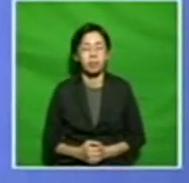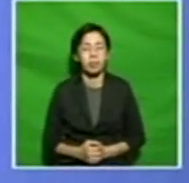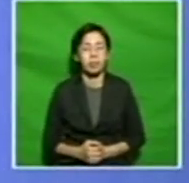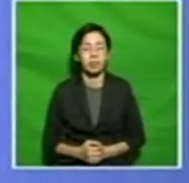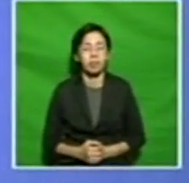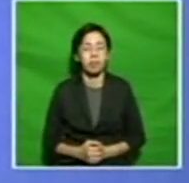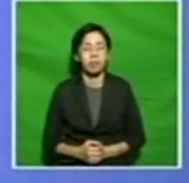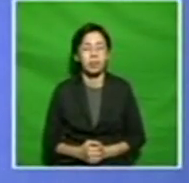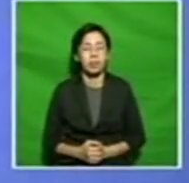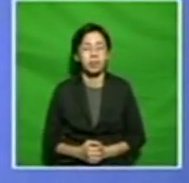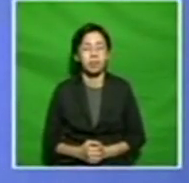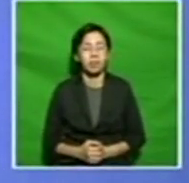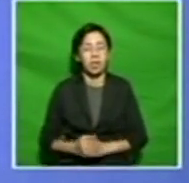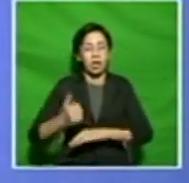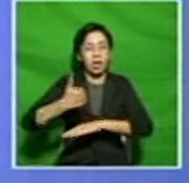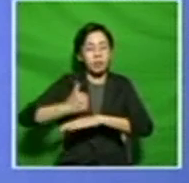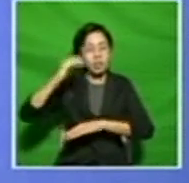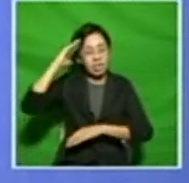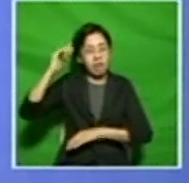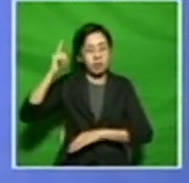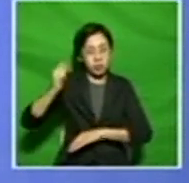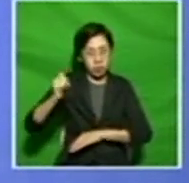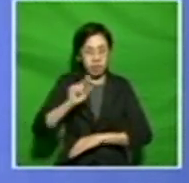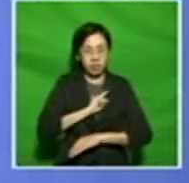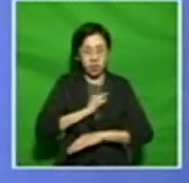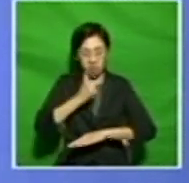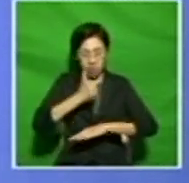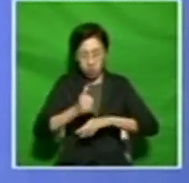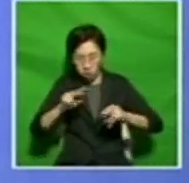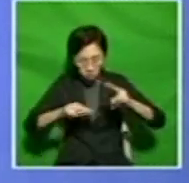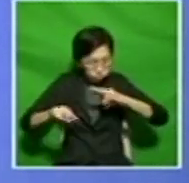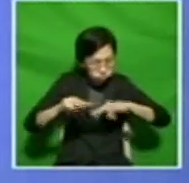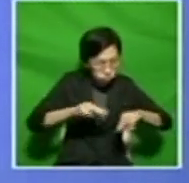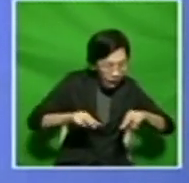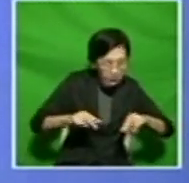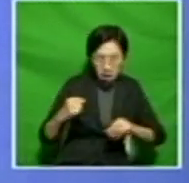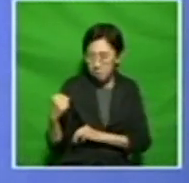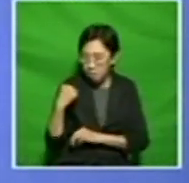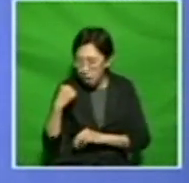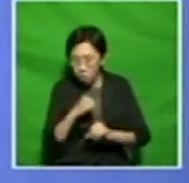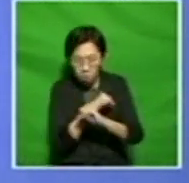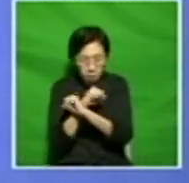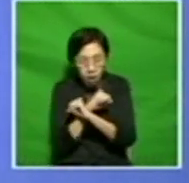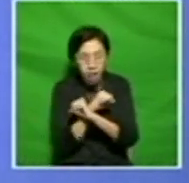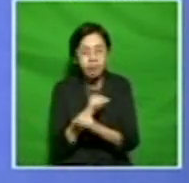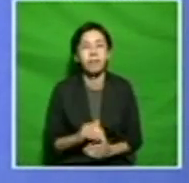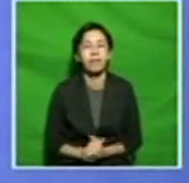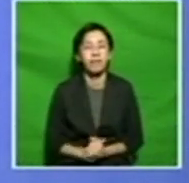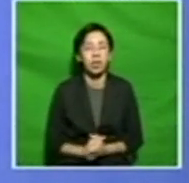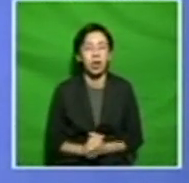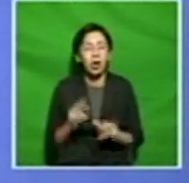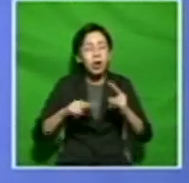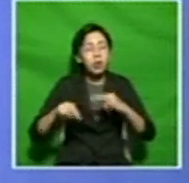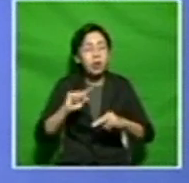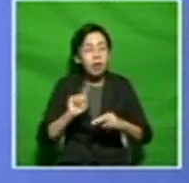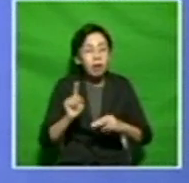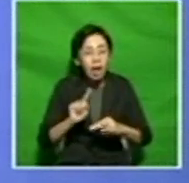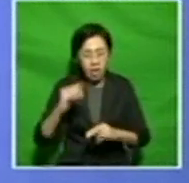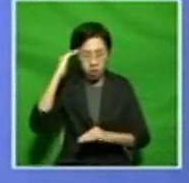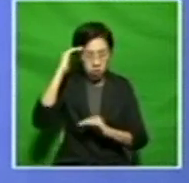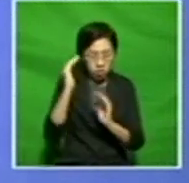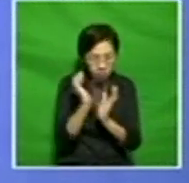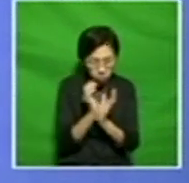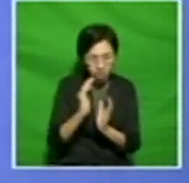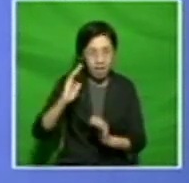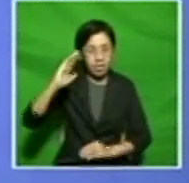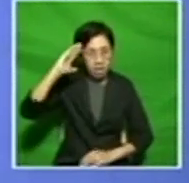ได้ตั้งให้ผู้บัญชาการทหารสูงสุดเป็นหัวหน้าผู้รับผิดชอบด้านความมั่นคงที่จะดูแลในเรื่องของตำรวจทหาร